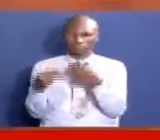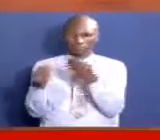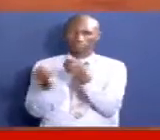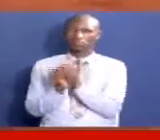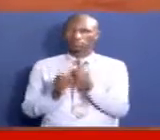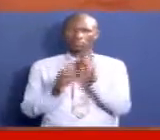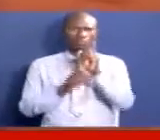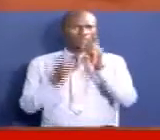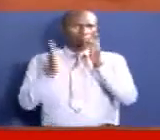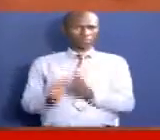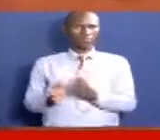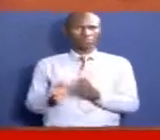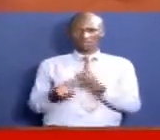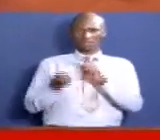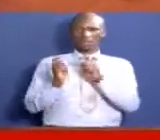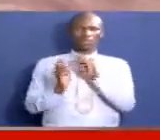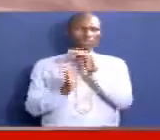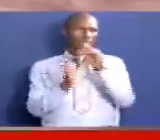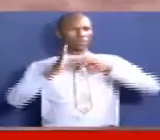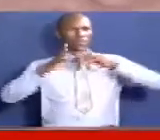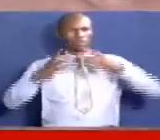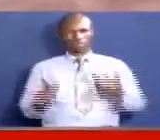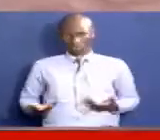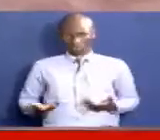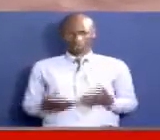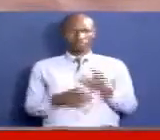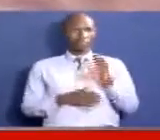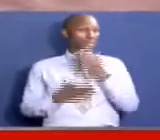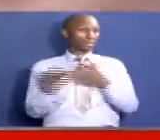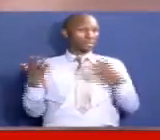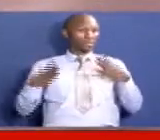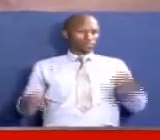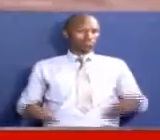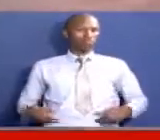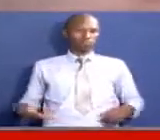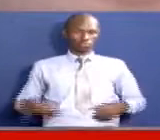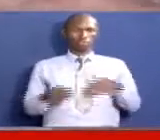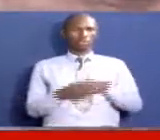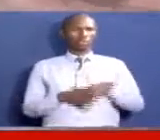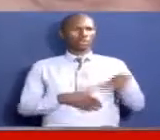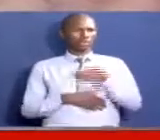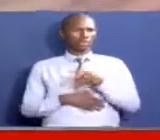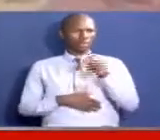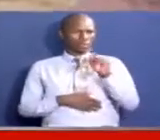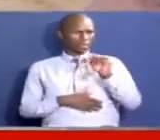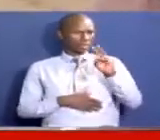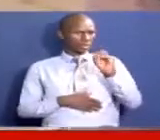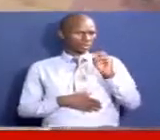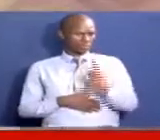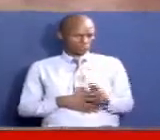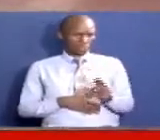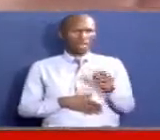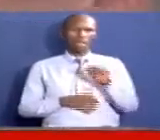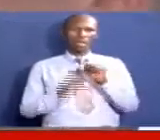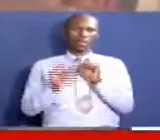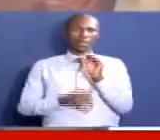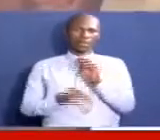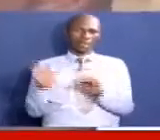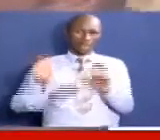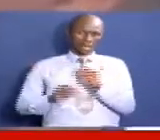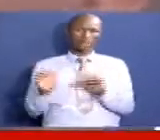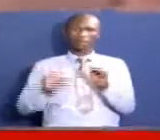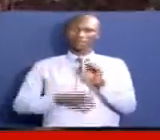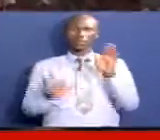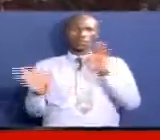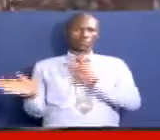mundu umoto nyakudhiku zenje ituwa eweka. Uuni wani wa mama mweka kuma wadine ya Kivou. Kuko ni Usakuani wa mudhungu lolo wacha maki. Cha